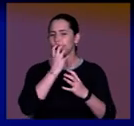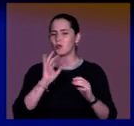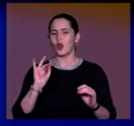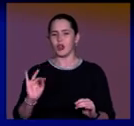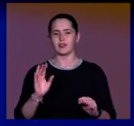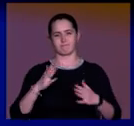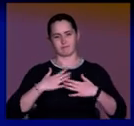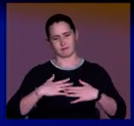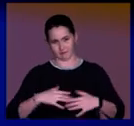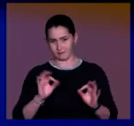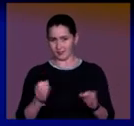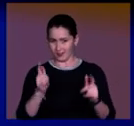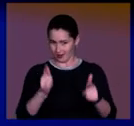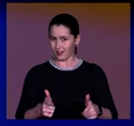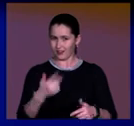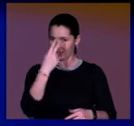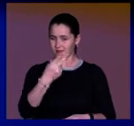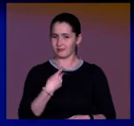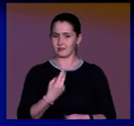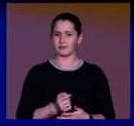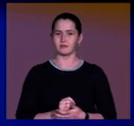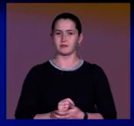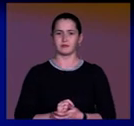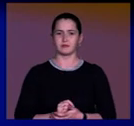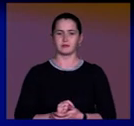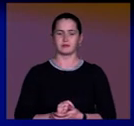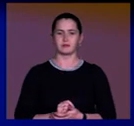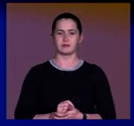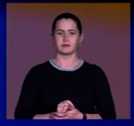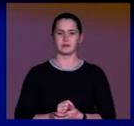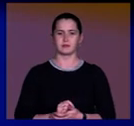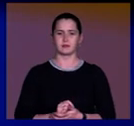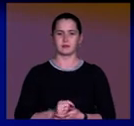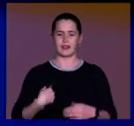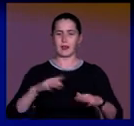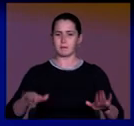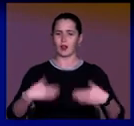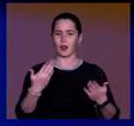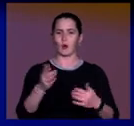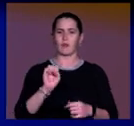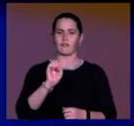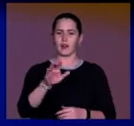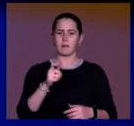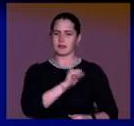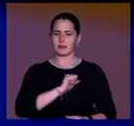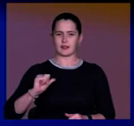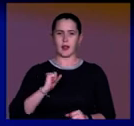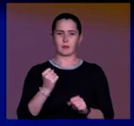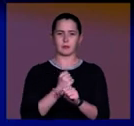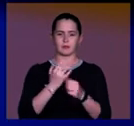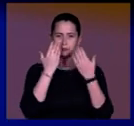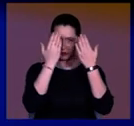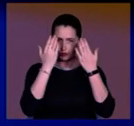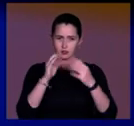уютно согласны со мной я предлагаю ребята самостоятельно прочесть